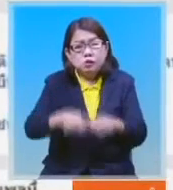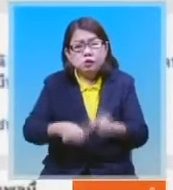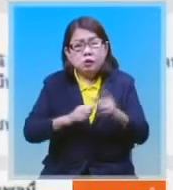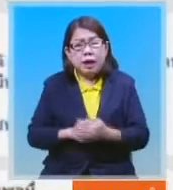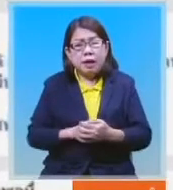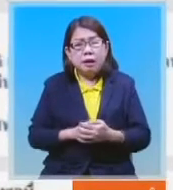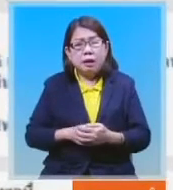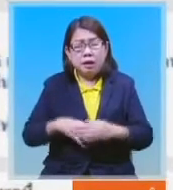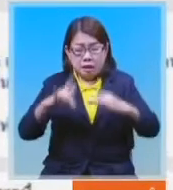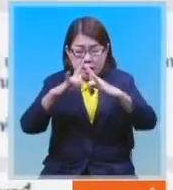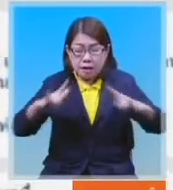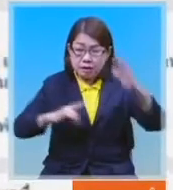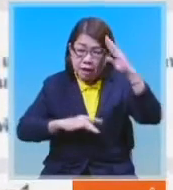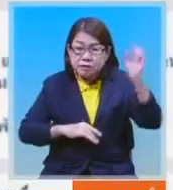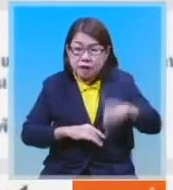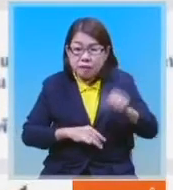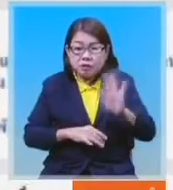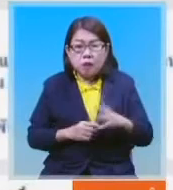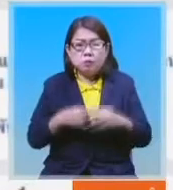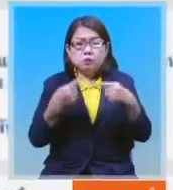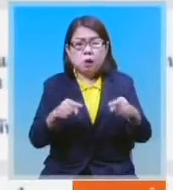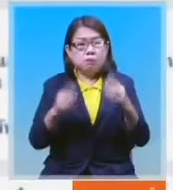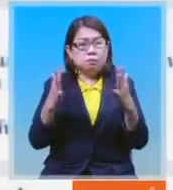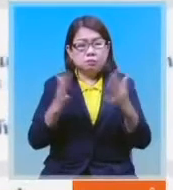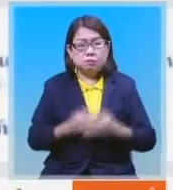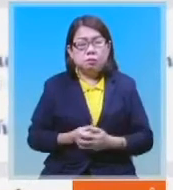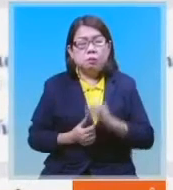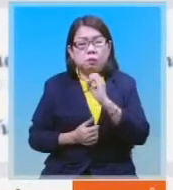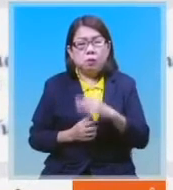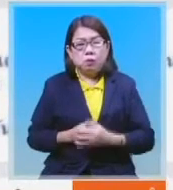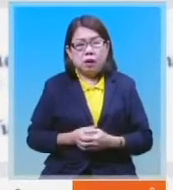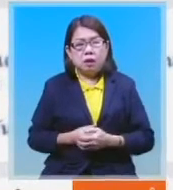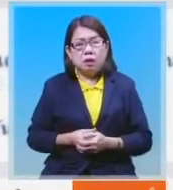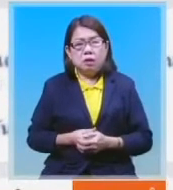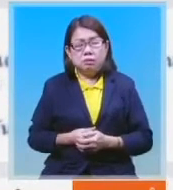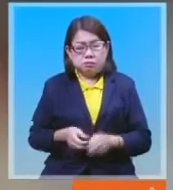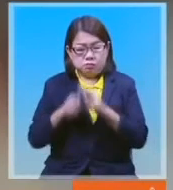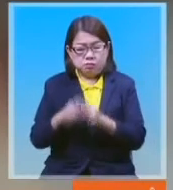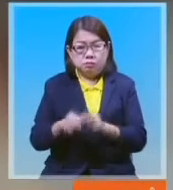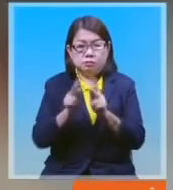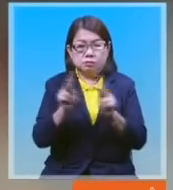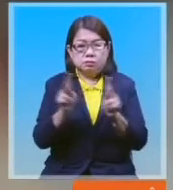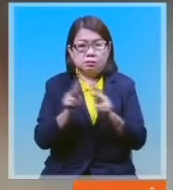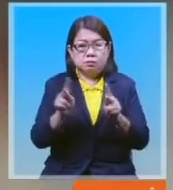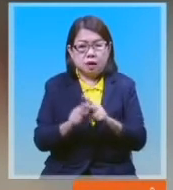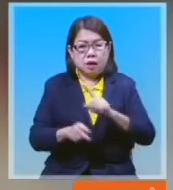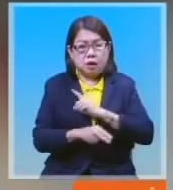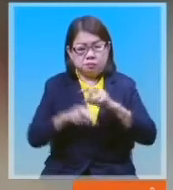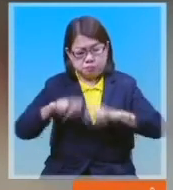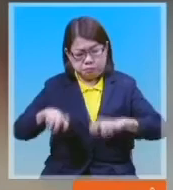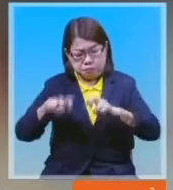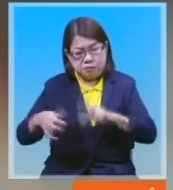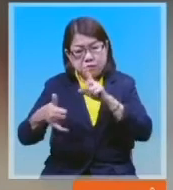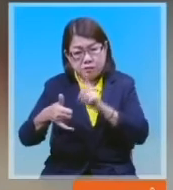โฆษกกองทัพภาคที่ 3ไม่ตอบในประเด็นนี้บอกแค่ว่าให้เป็นเรื่องของคณะกรรมการสอบสวนต่อไปแล้วกันค่ะ